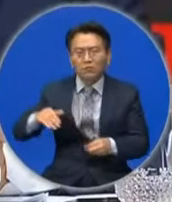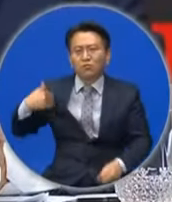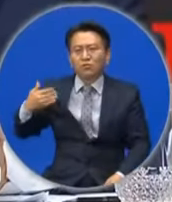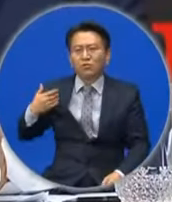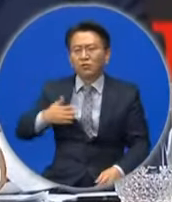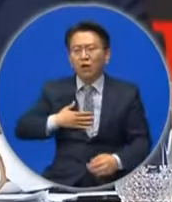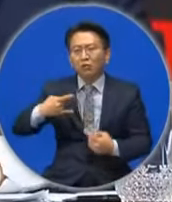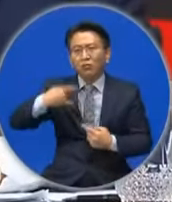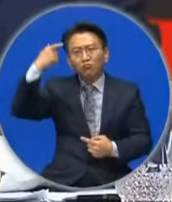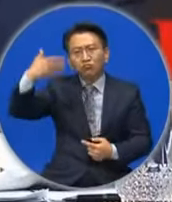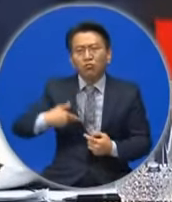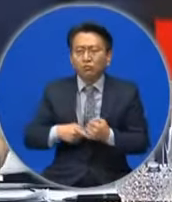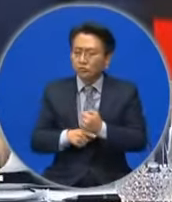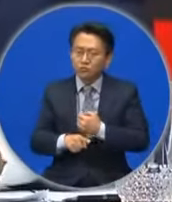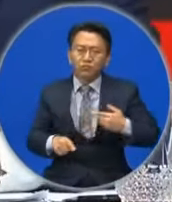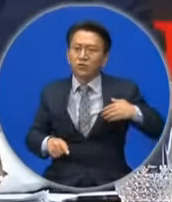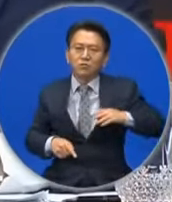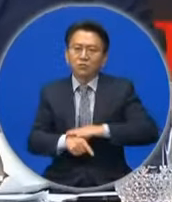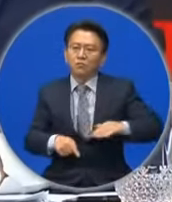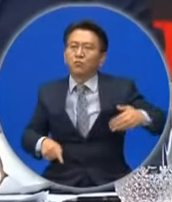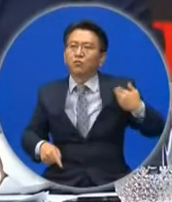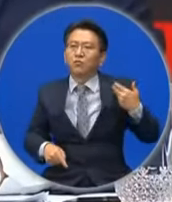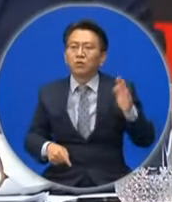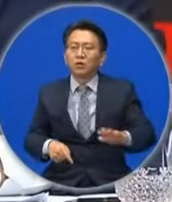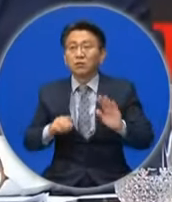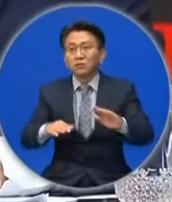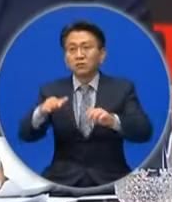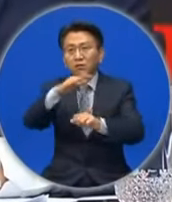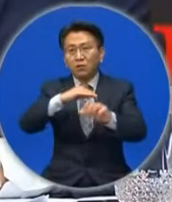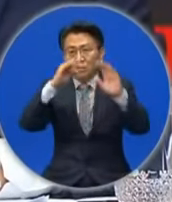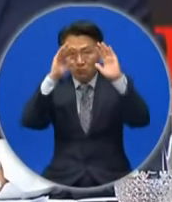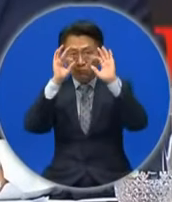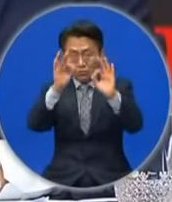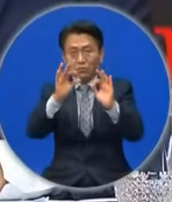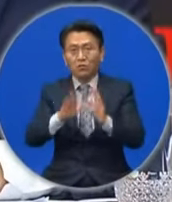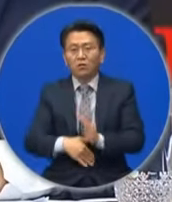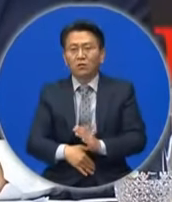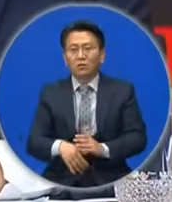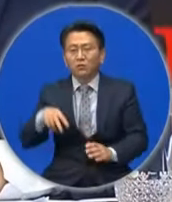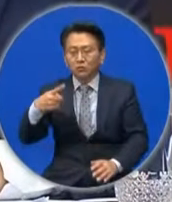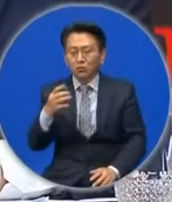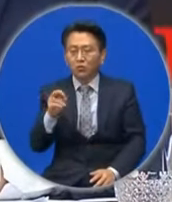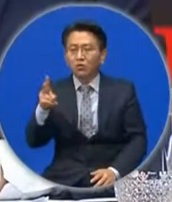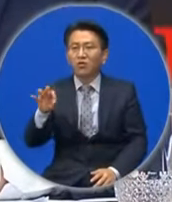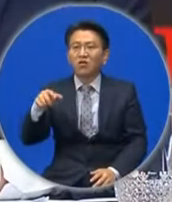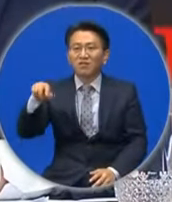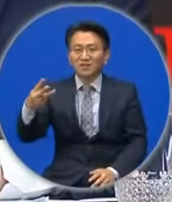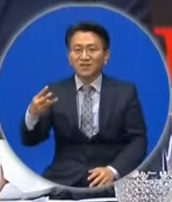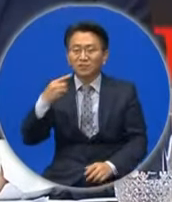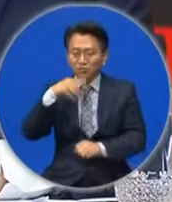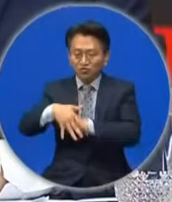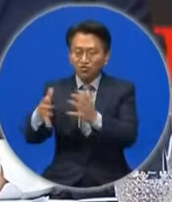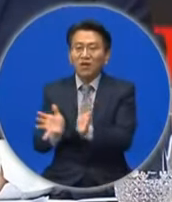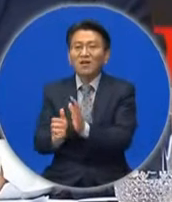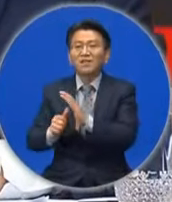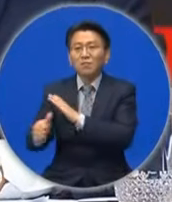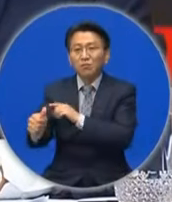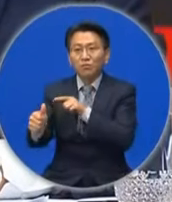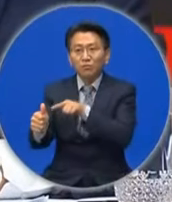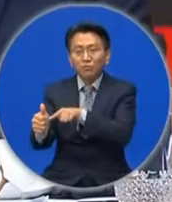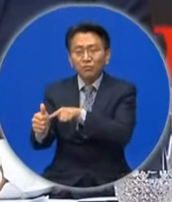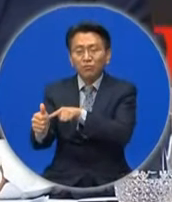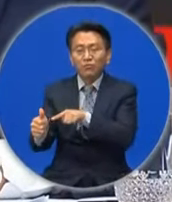저한테 물어보시는지 잘 모르겠습니다만은 이 사태를 보면서 이제 송영길 민주당 당대표는